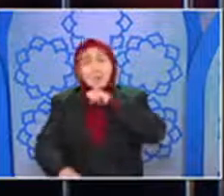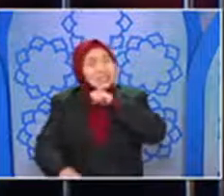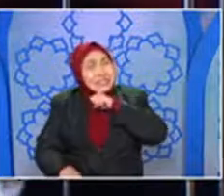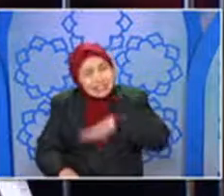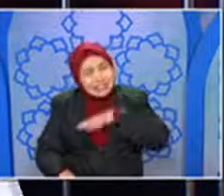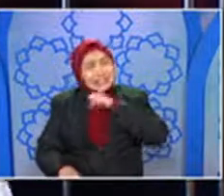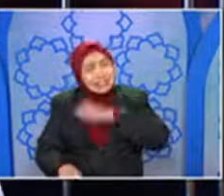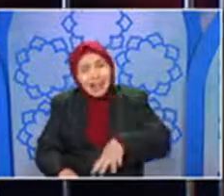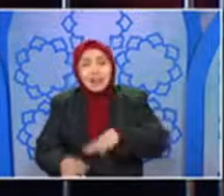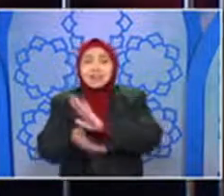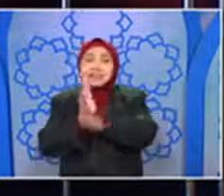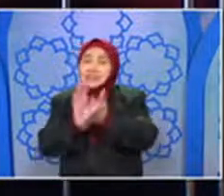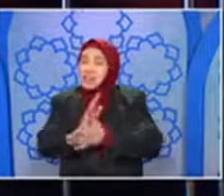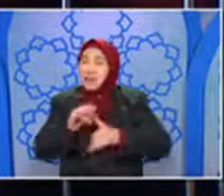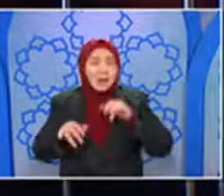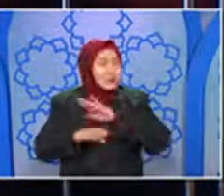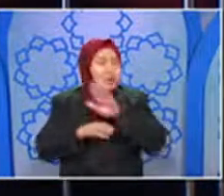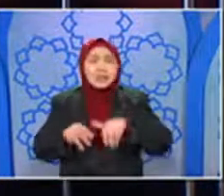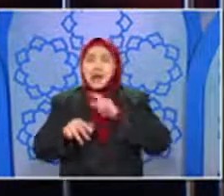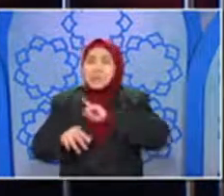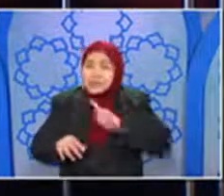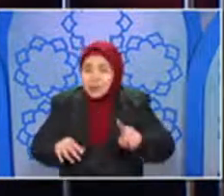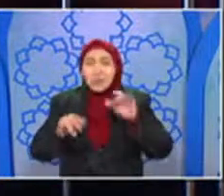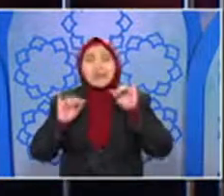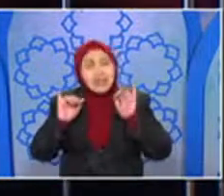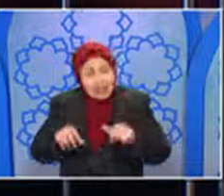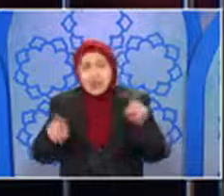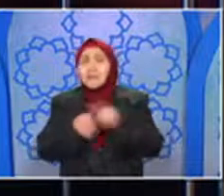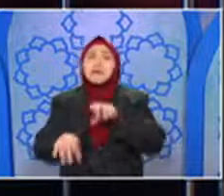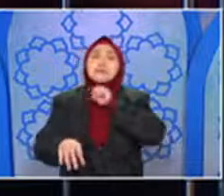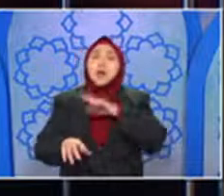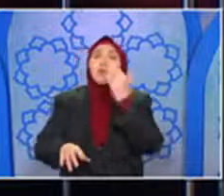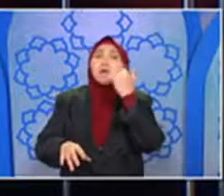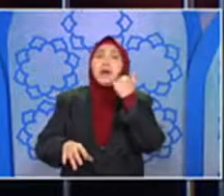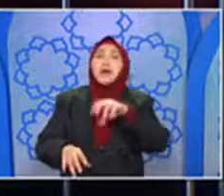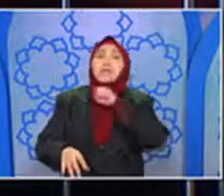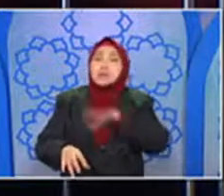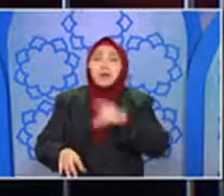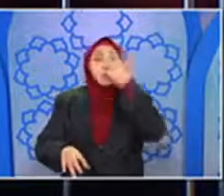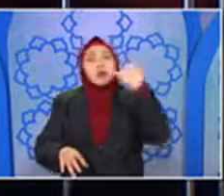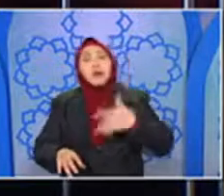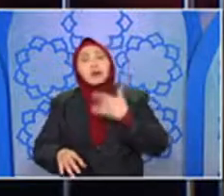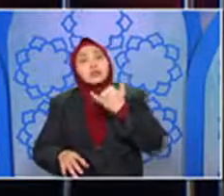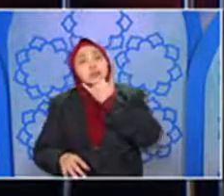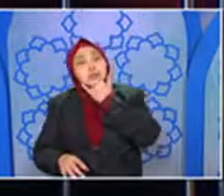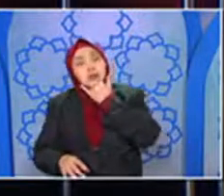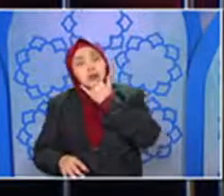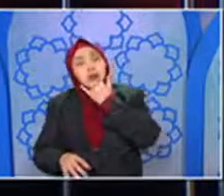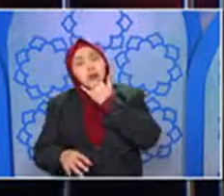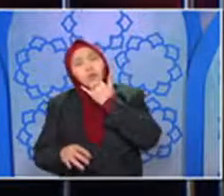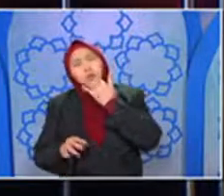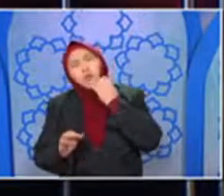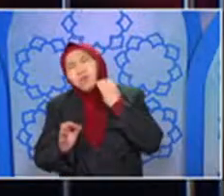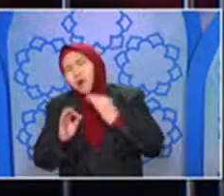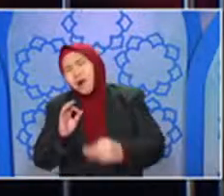Yang mukmin juga akan menyesal, Ustaz. Ya, yang mukmin juga akan menyesal. Kenapa dia menyesal? Dia akan rasa bersalah. Alangkah